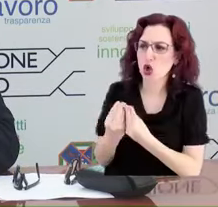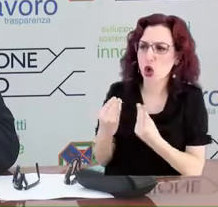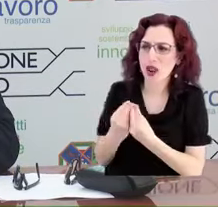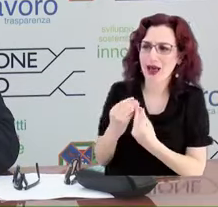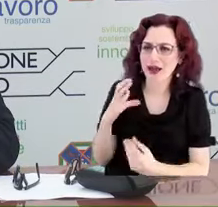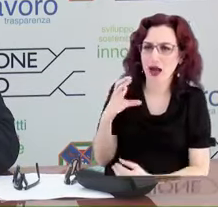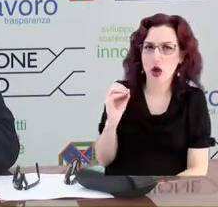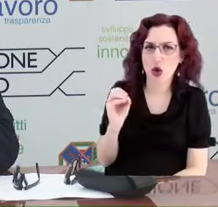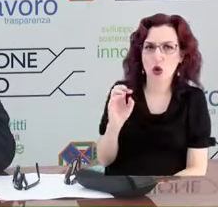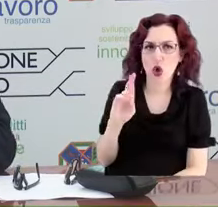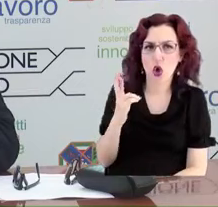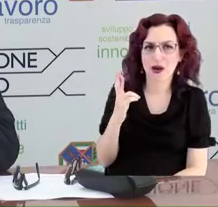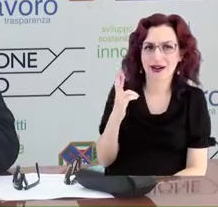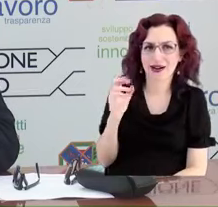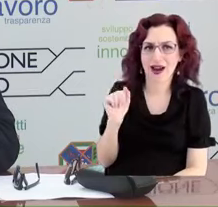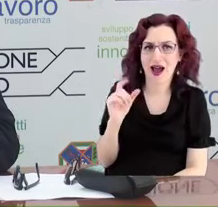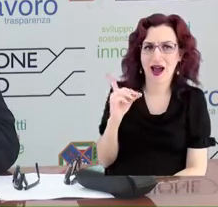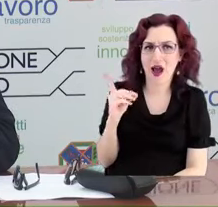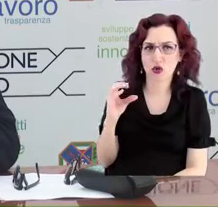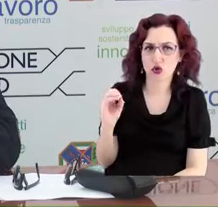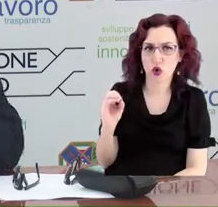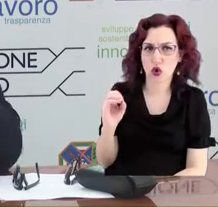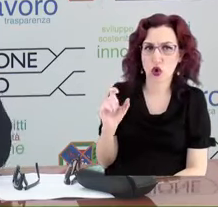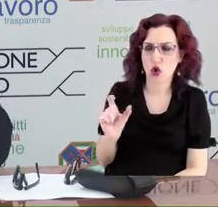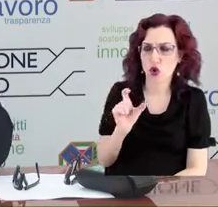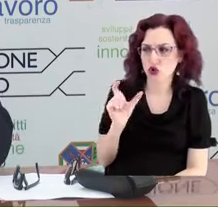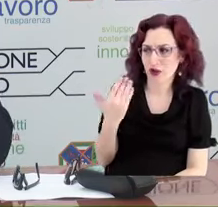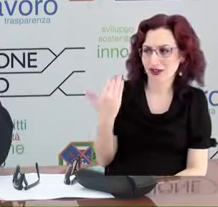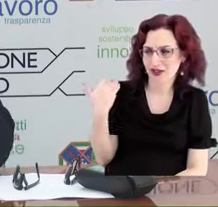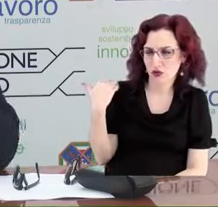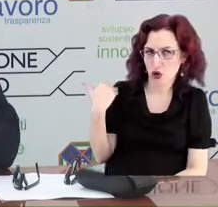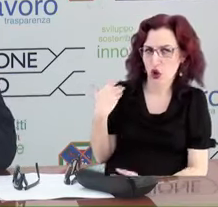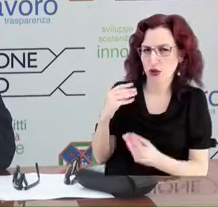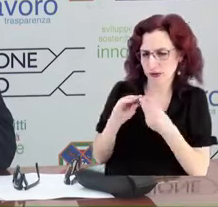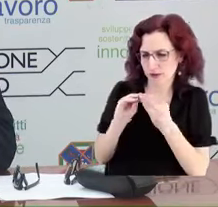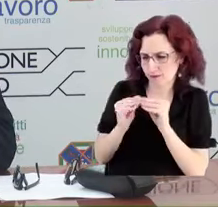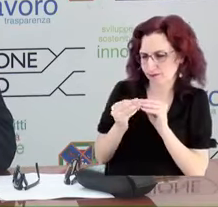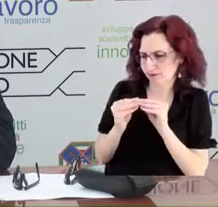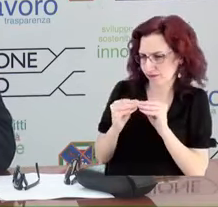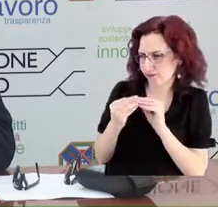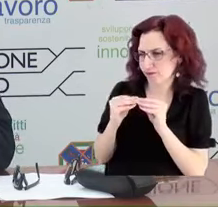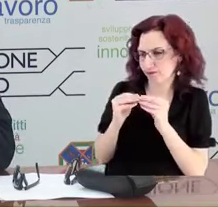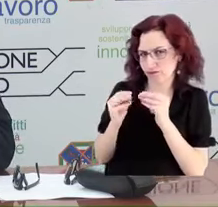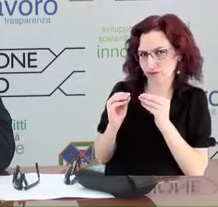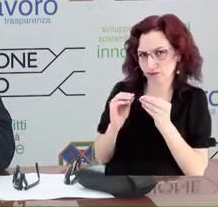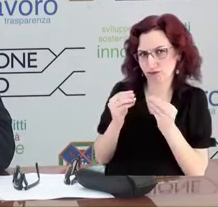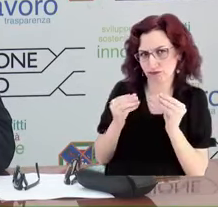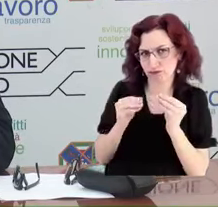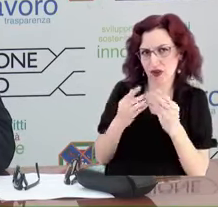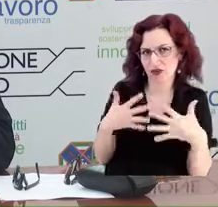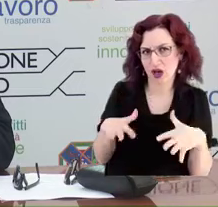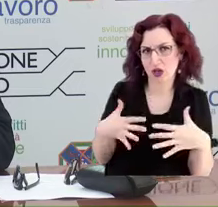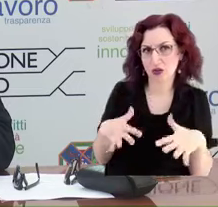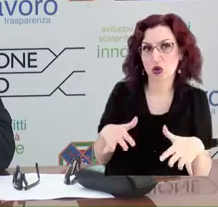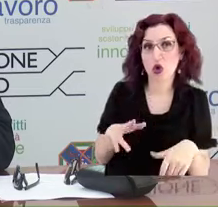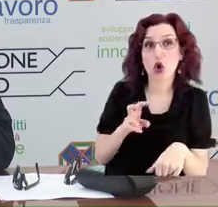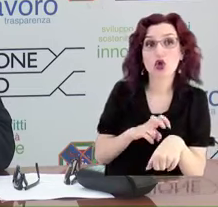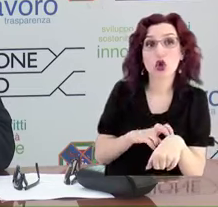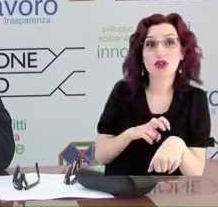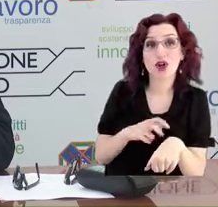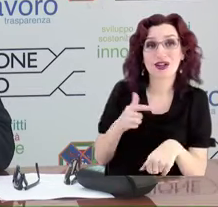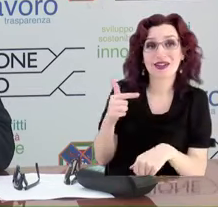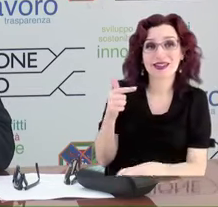anche nei giorni scorsi scorsi rivisto ma su cui debbo dire del dottor tanzilli in tempi non